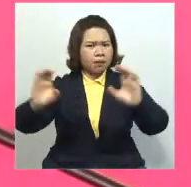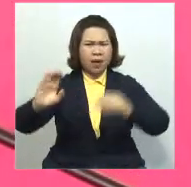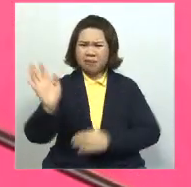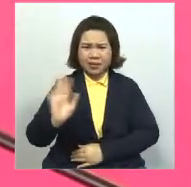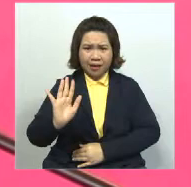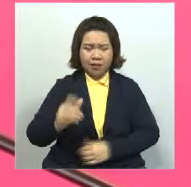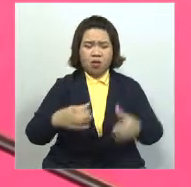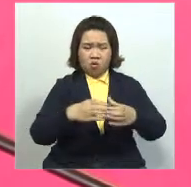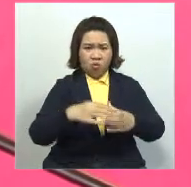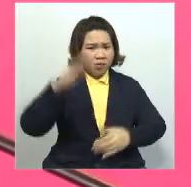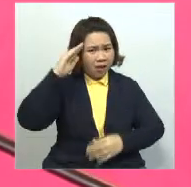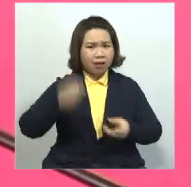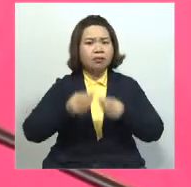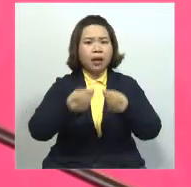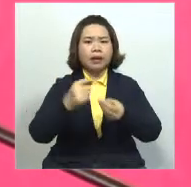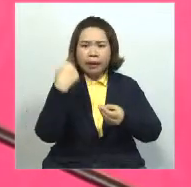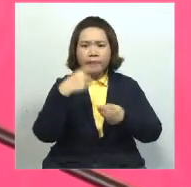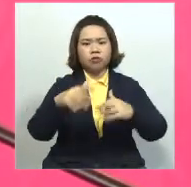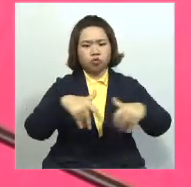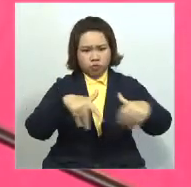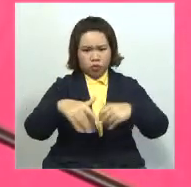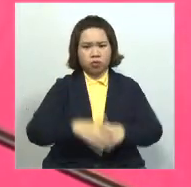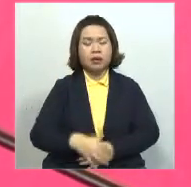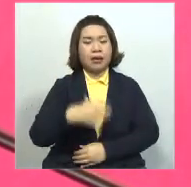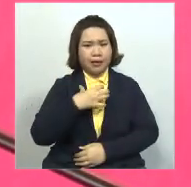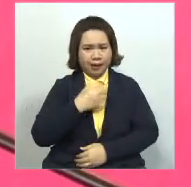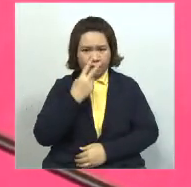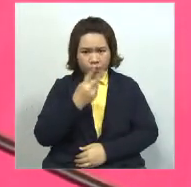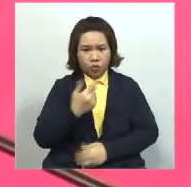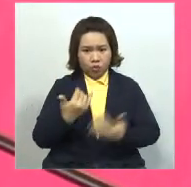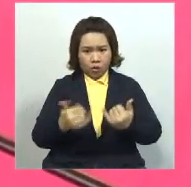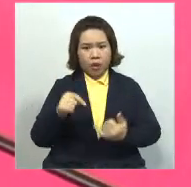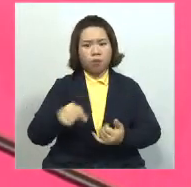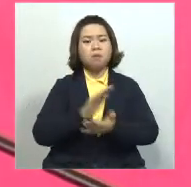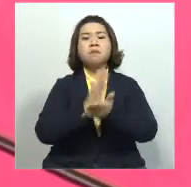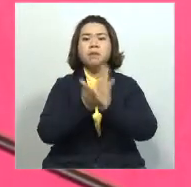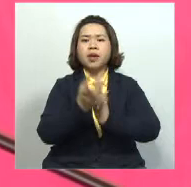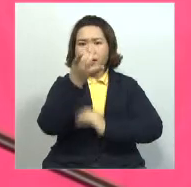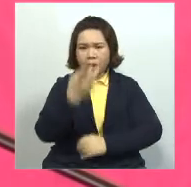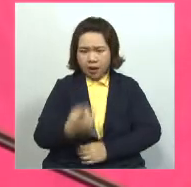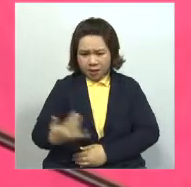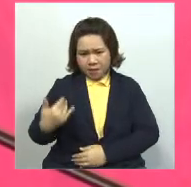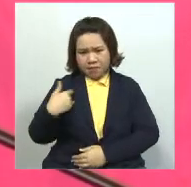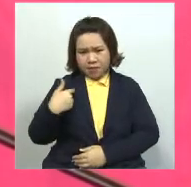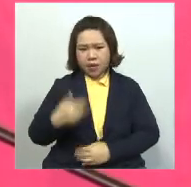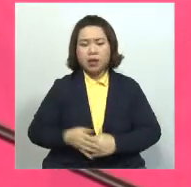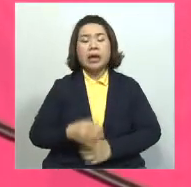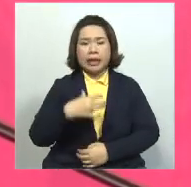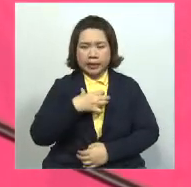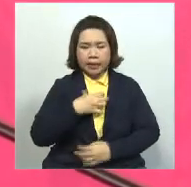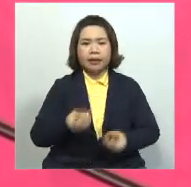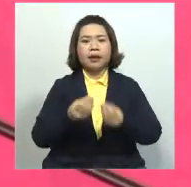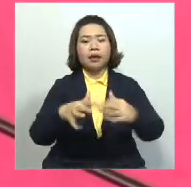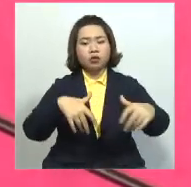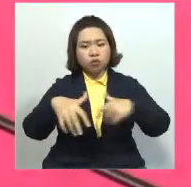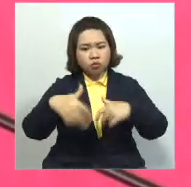าชนนะผมอยากให้ลงมาดูว่าทุกวันนี้กองทัพมันปรับปรุงเปลี่ยนแปลงอะไรไปขนาดไหนนะครับผมอยากให้พี่น้องประชา